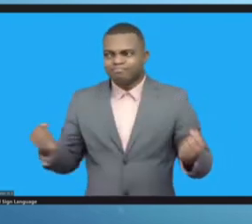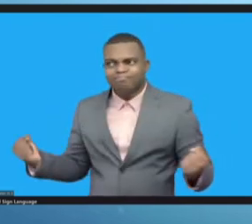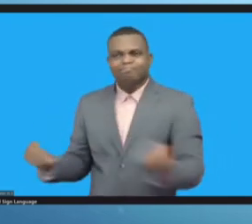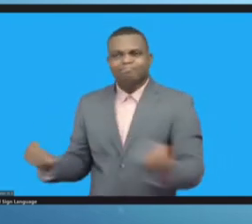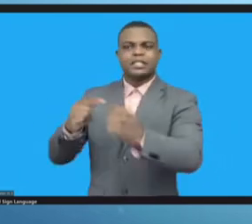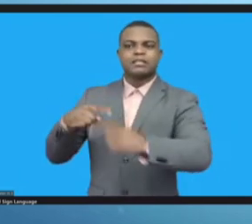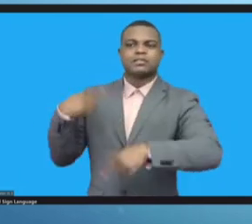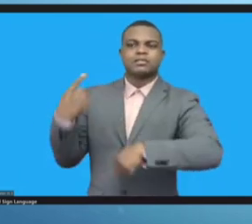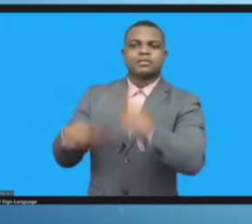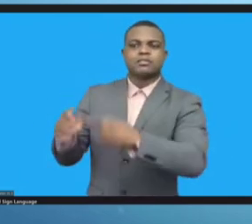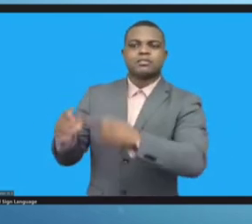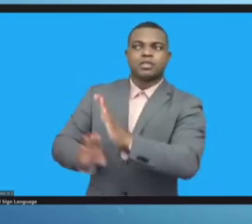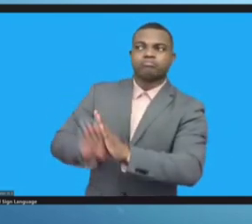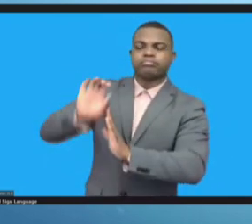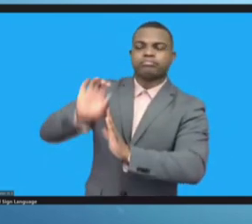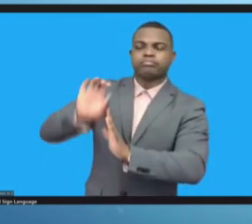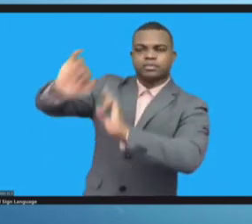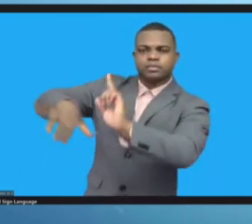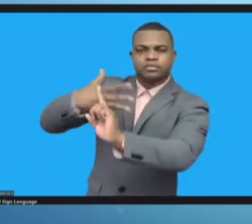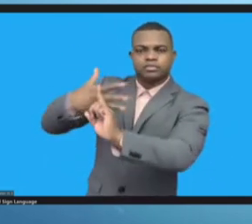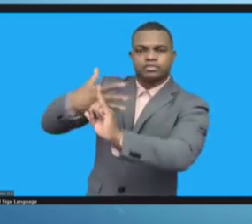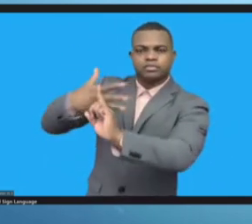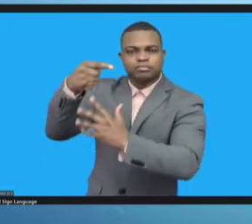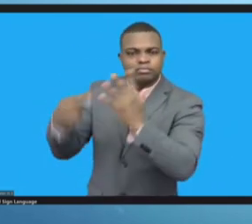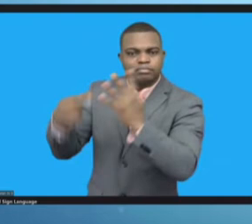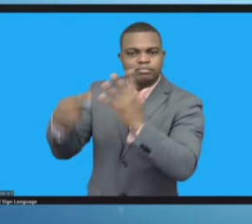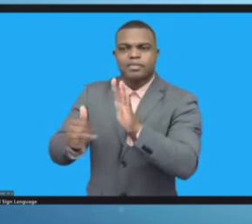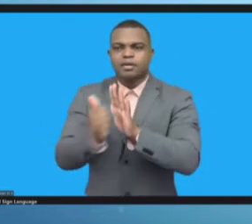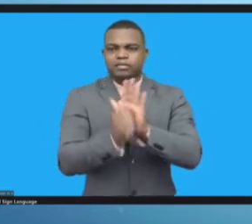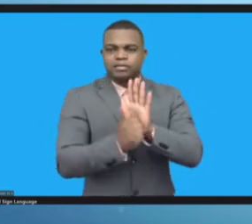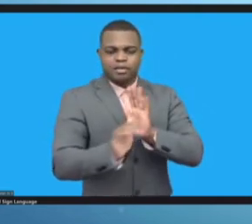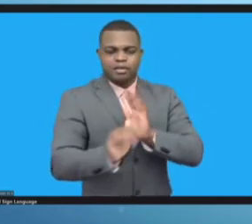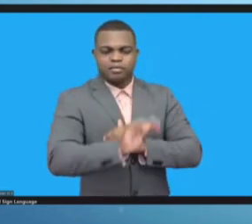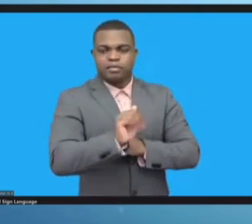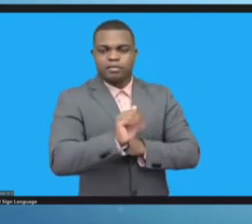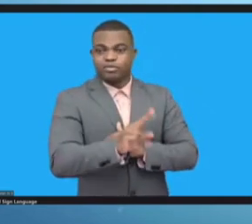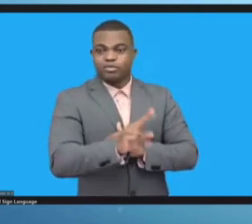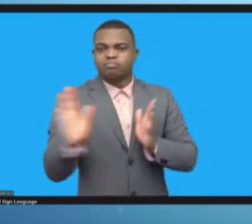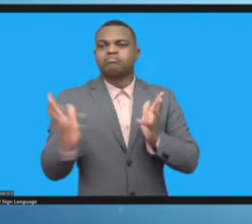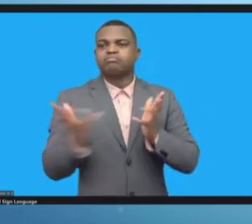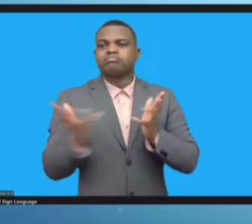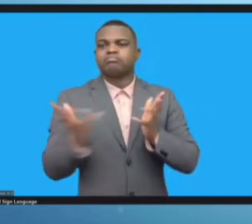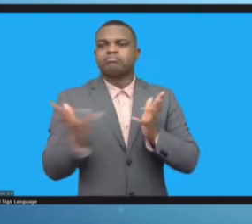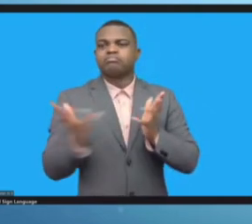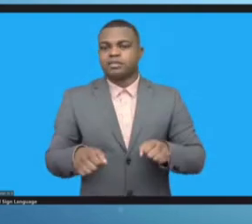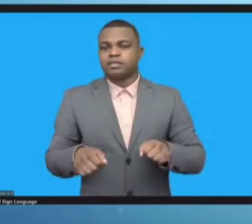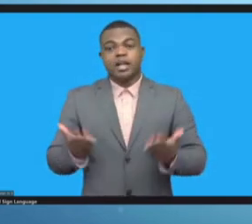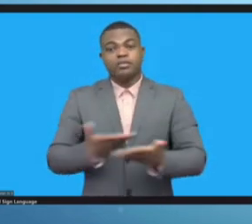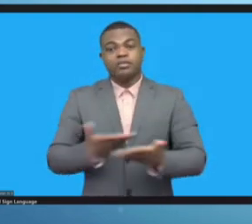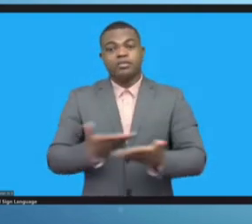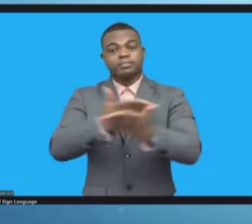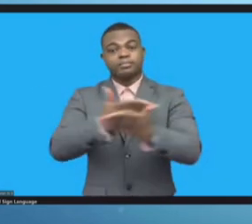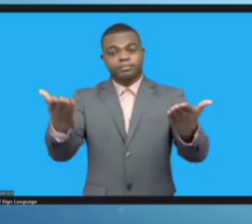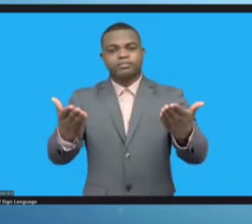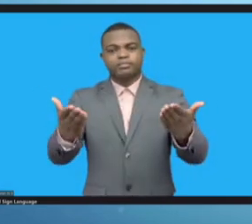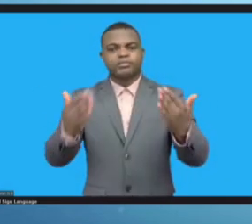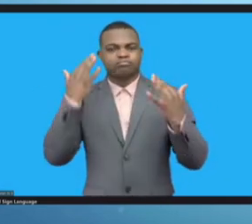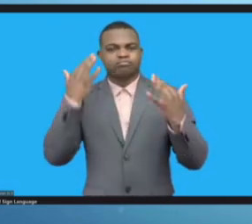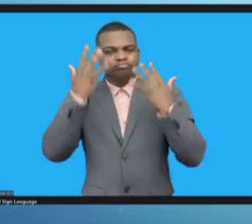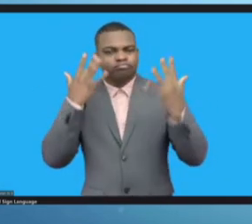2063. Voici les priorités que j'identifiais. Avant tout, on commencerait par une infrastructure résiliente pour